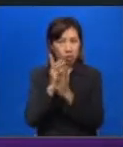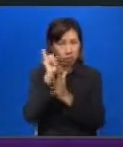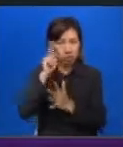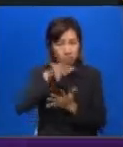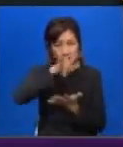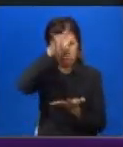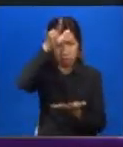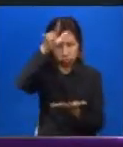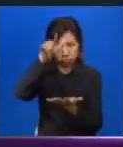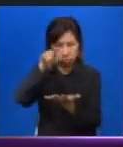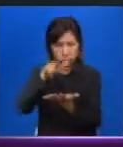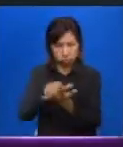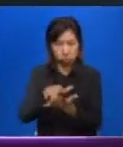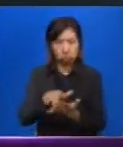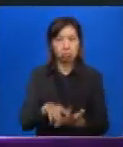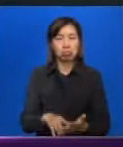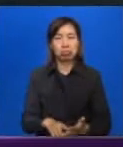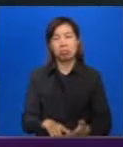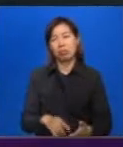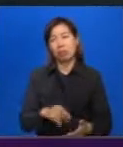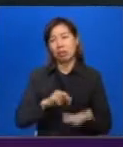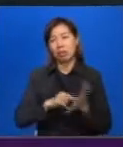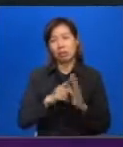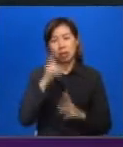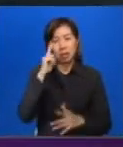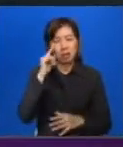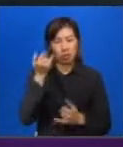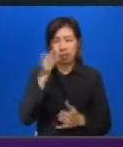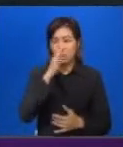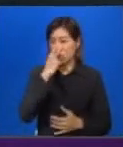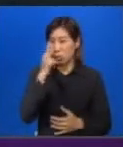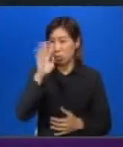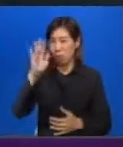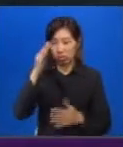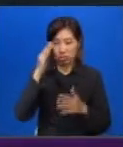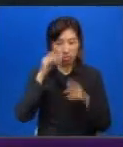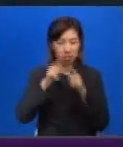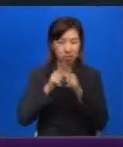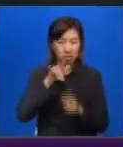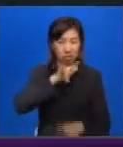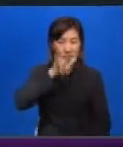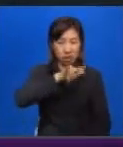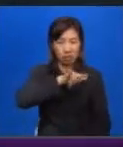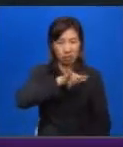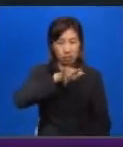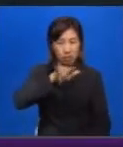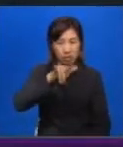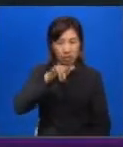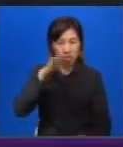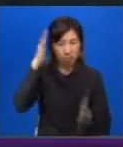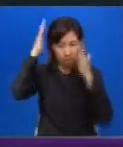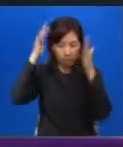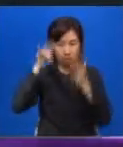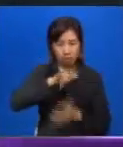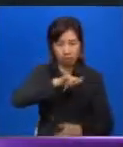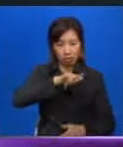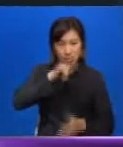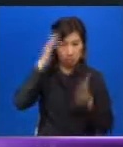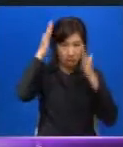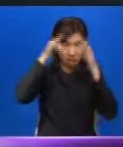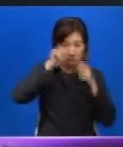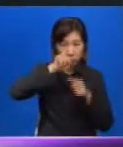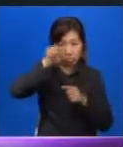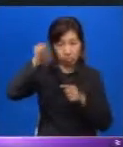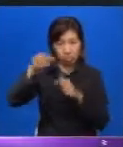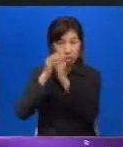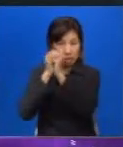ลงกับพื้นเพราะฉะนั้นโอกาสที่เส้นทางบินของเขาในขณะนี้จากตัวของมาเลเซียไปยังปักกิ่งนั้นก็จะผ่าน